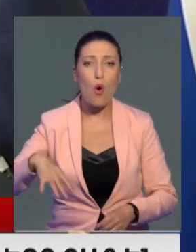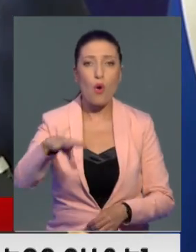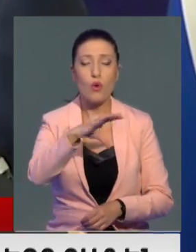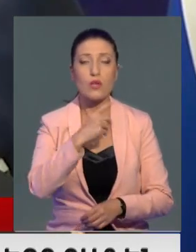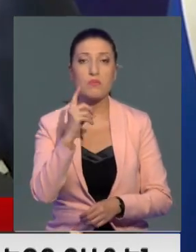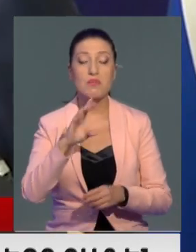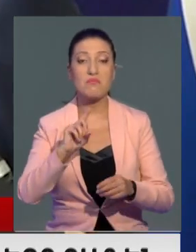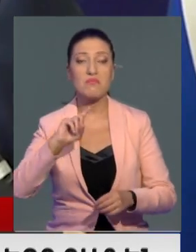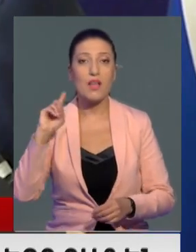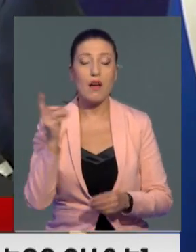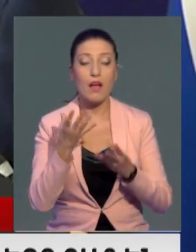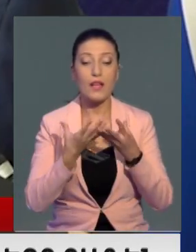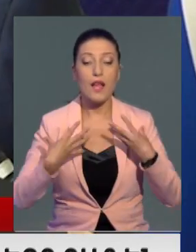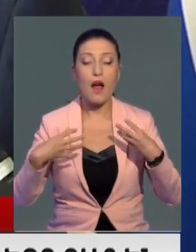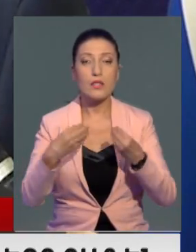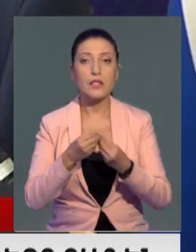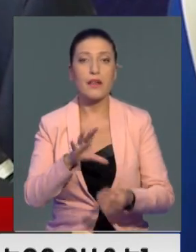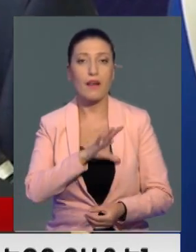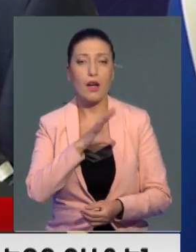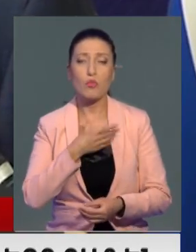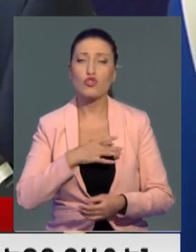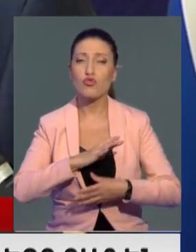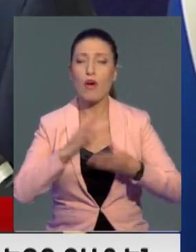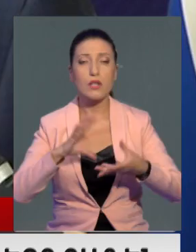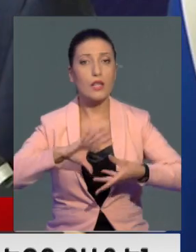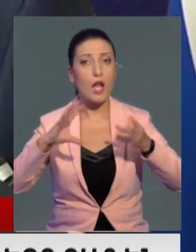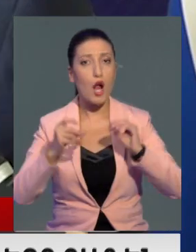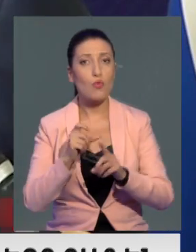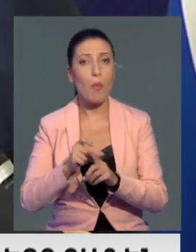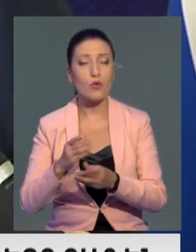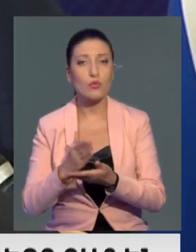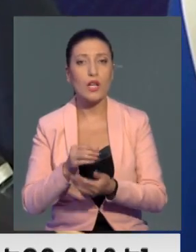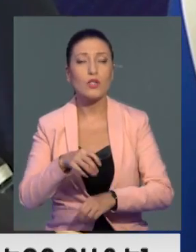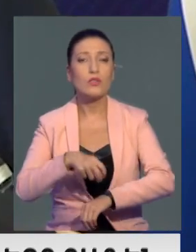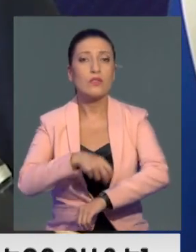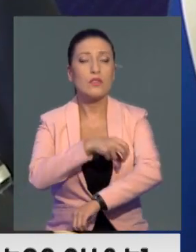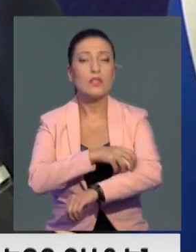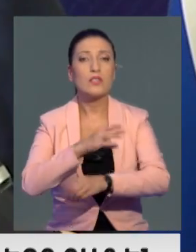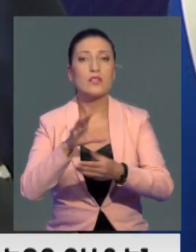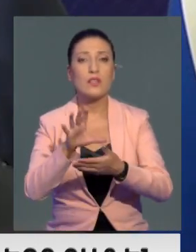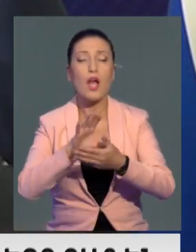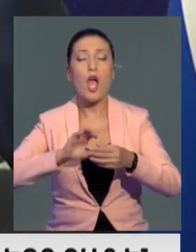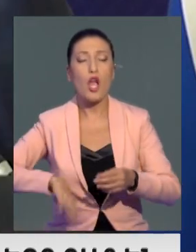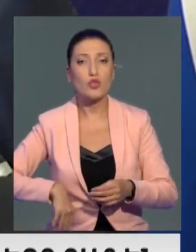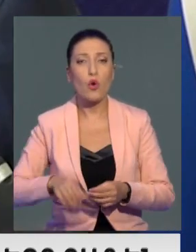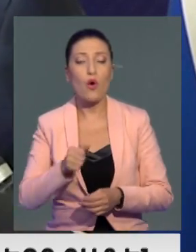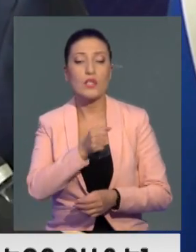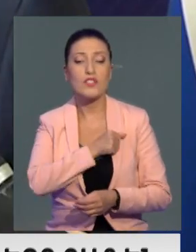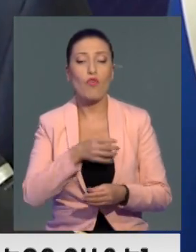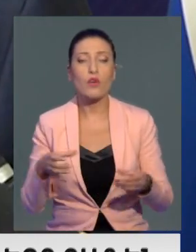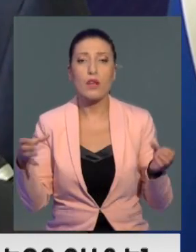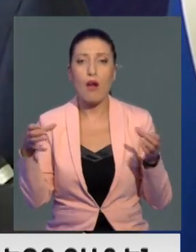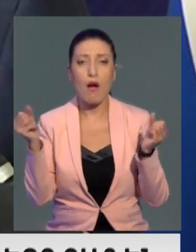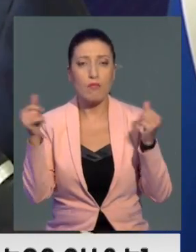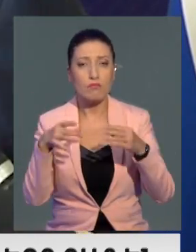միասնական ընտանիք ենք եղել, մենք շատ ընդհանուր բաներ ունենք, դա վերաբերում է նաև հետսովետական պետությունների զինված ուժերի որոշակի